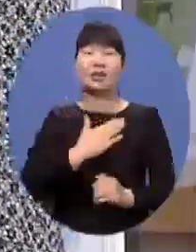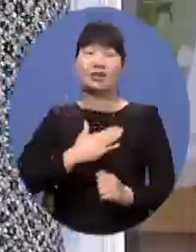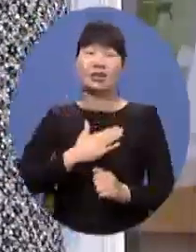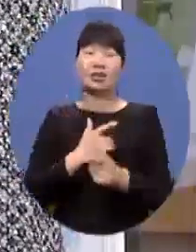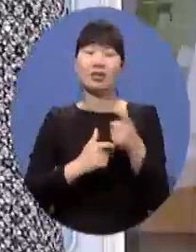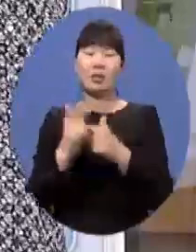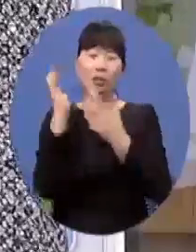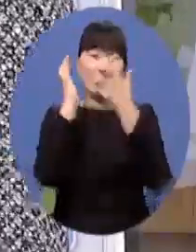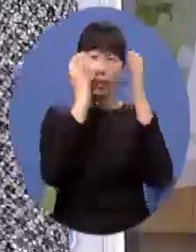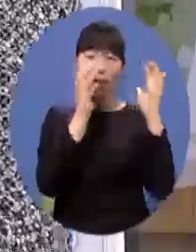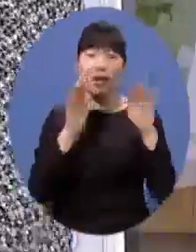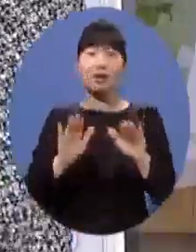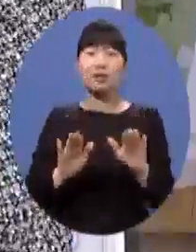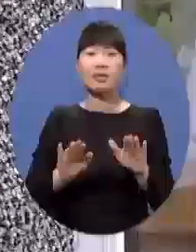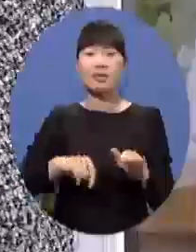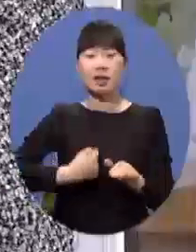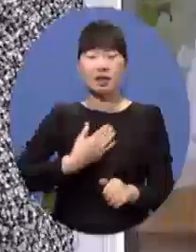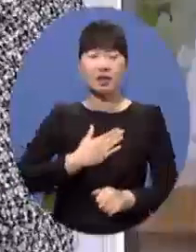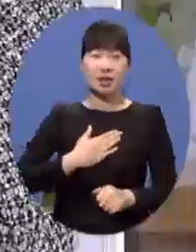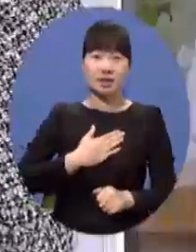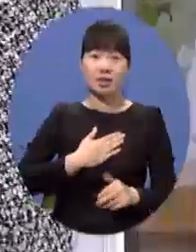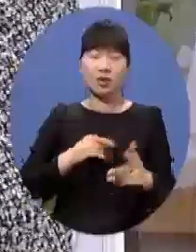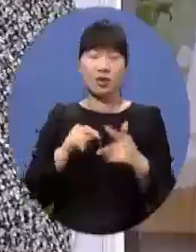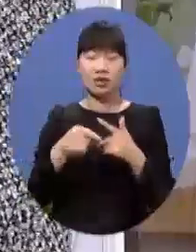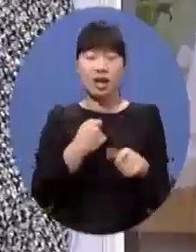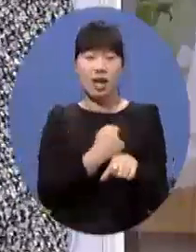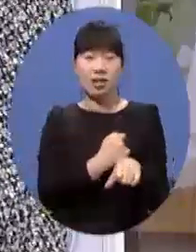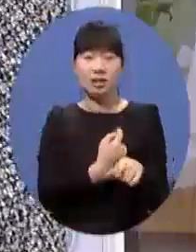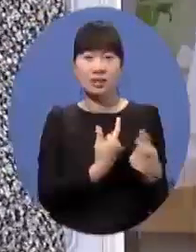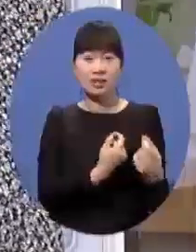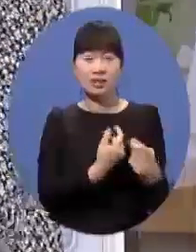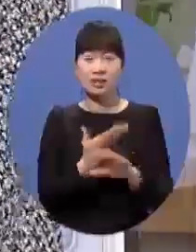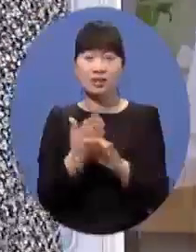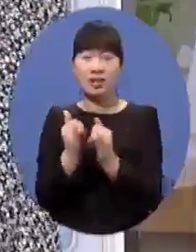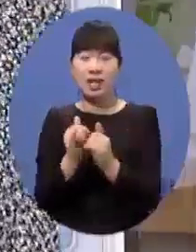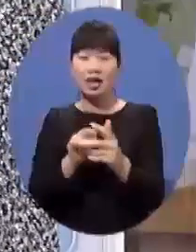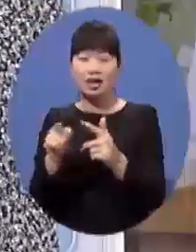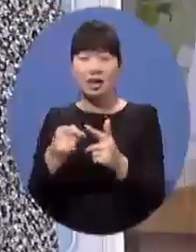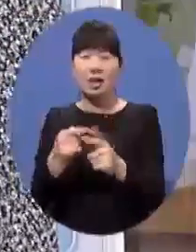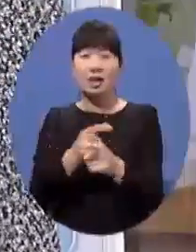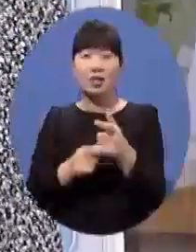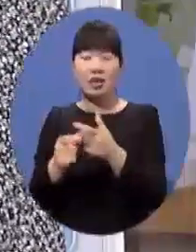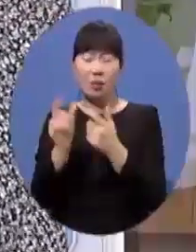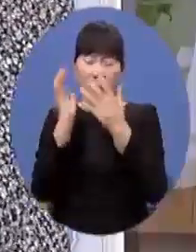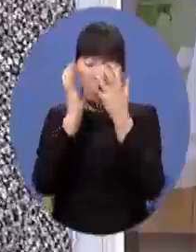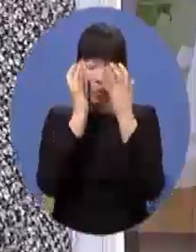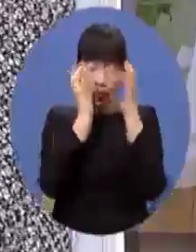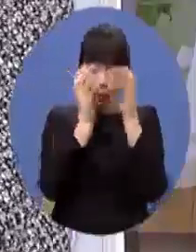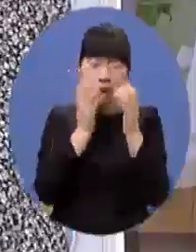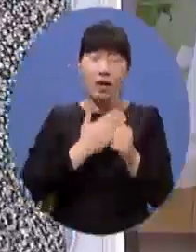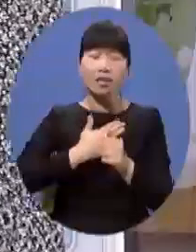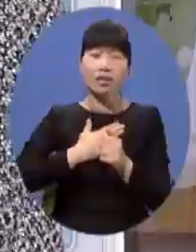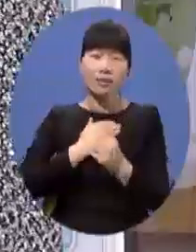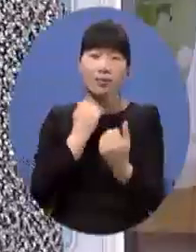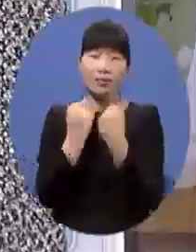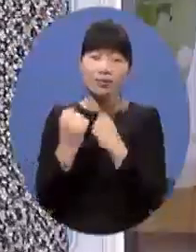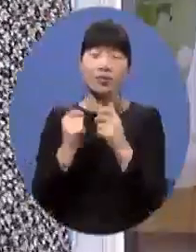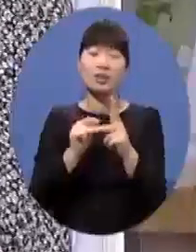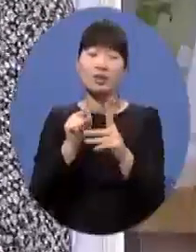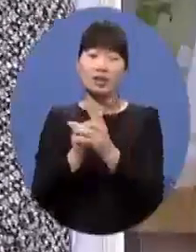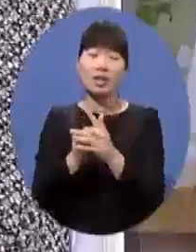것이. 그러다 보니까 자기 정서도 그렇게 이해를 하니까 남의 정서도 좀 이해를 훨씬 더 복잡한 정서를 이해할 수가 있게